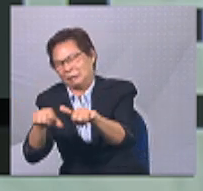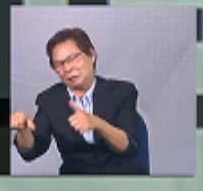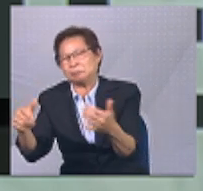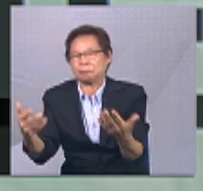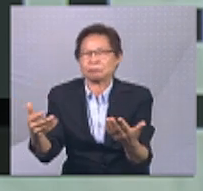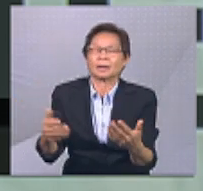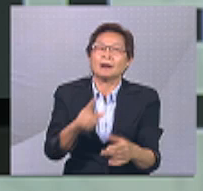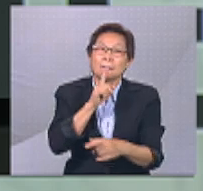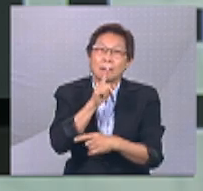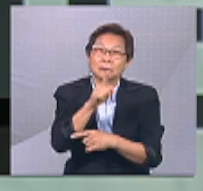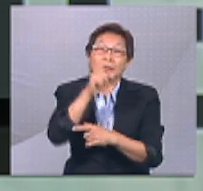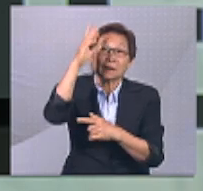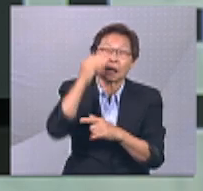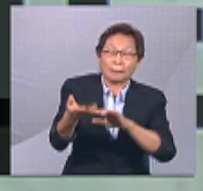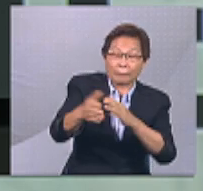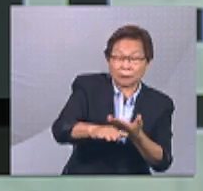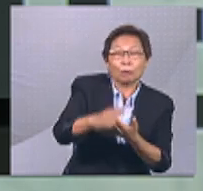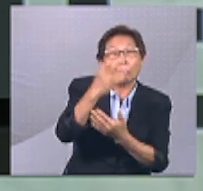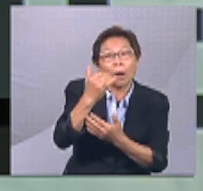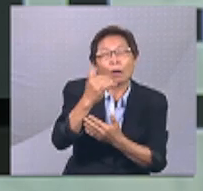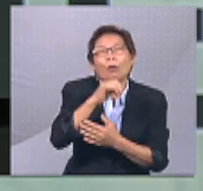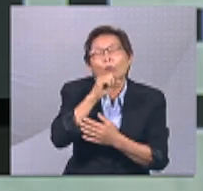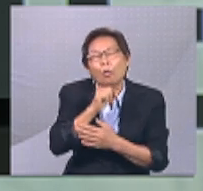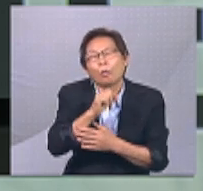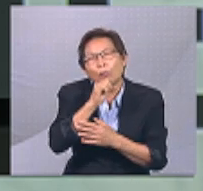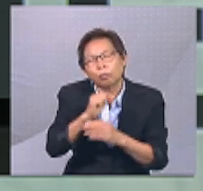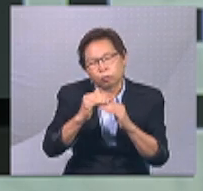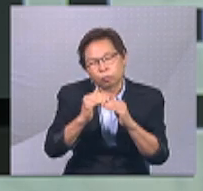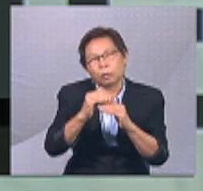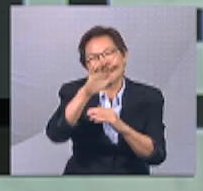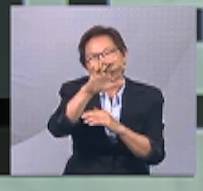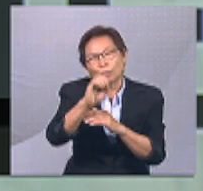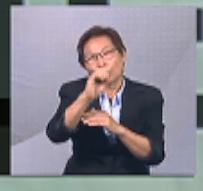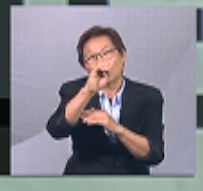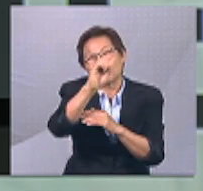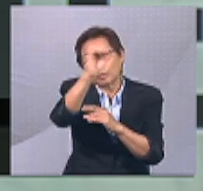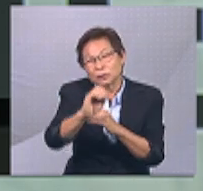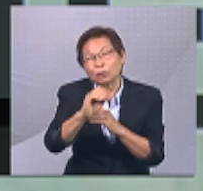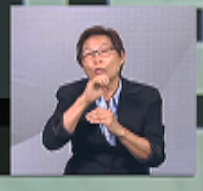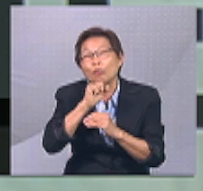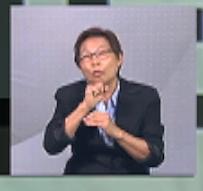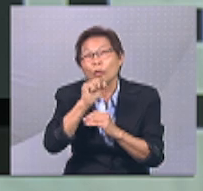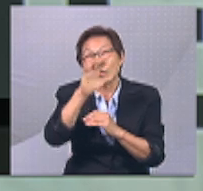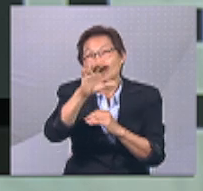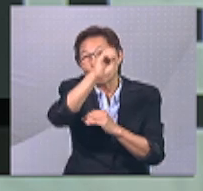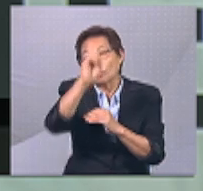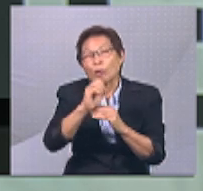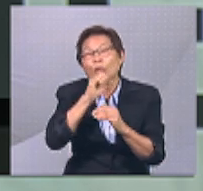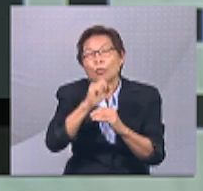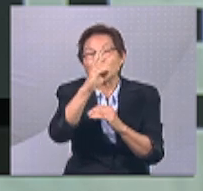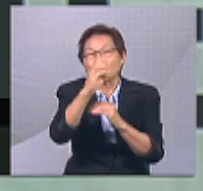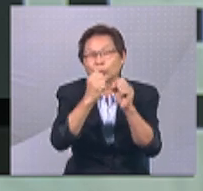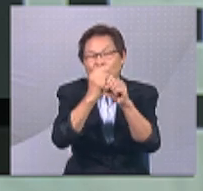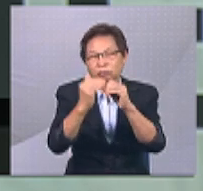yang pasti ialah mereka yang meninggal ialah umur 50% daripada dia umur lebih daripada 60 tahun ke